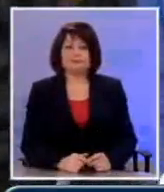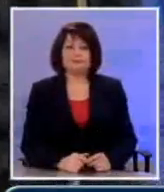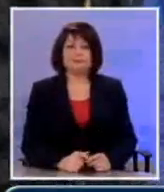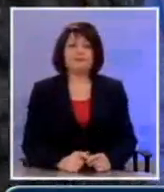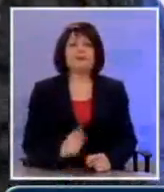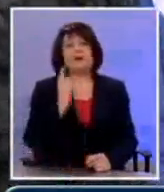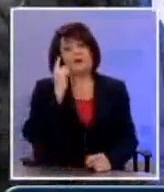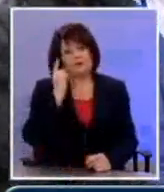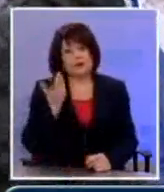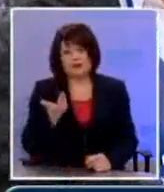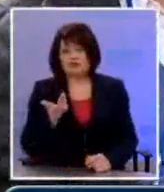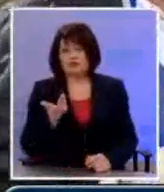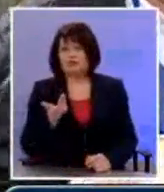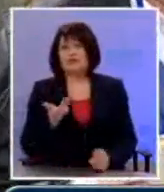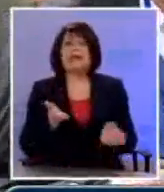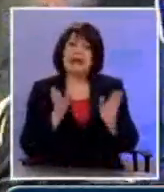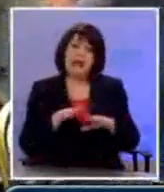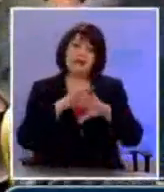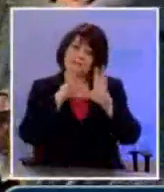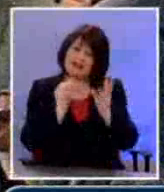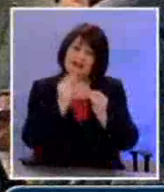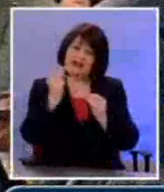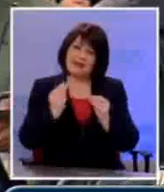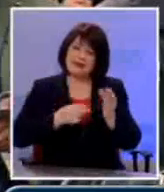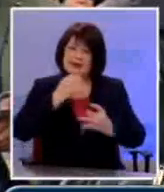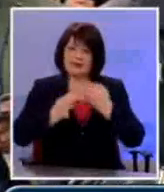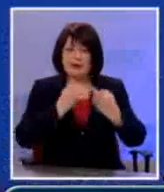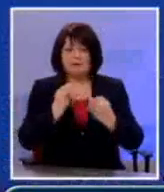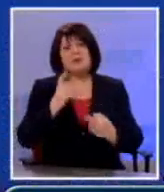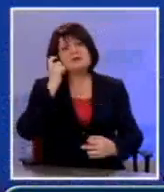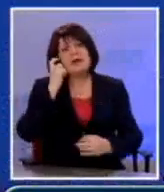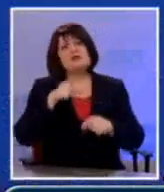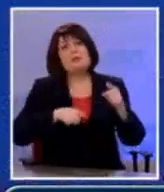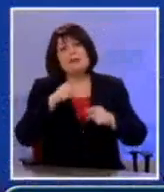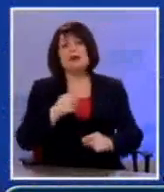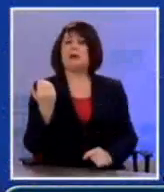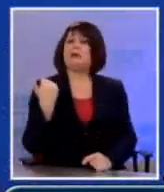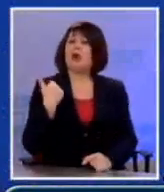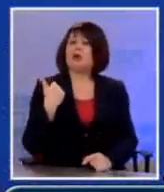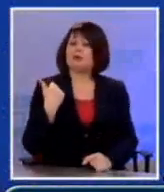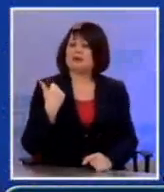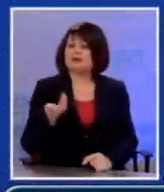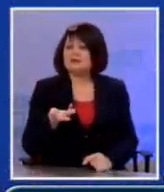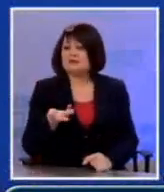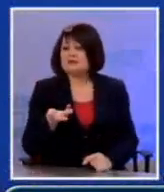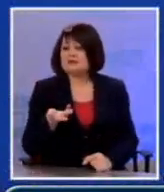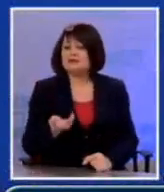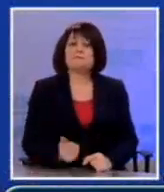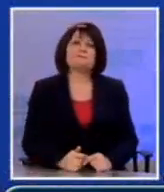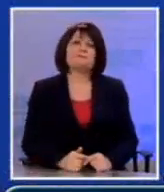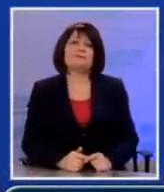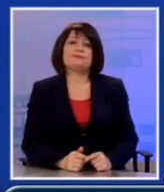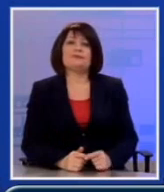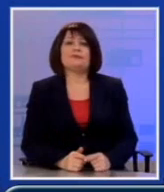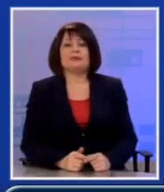νομίζω ότι κάλυψα ένα ευρύ φάσμα. Φαντάζομαι ότι σίγουρα έχετε και πάρα πολλές ερωτήσεις,